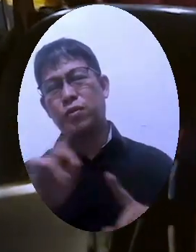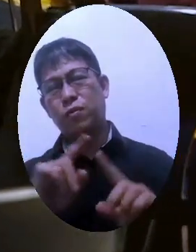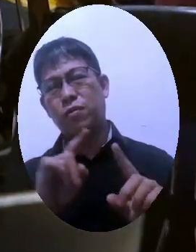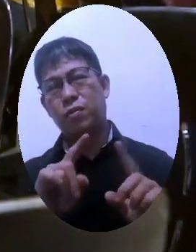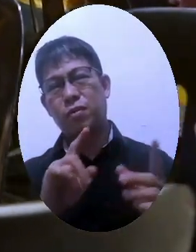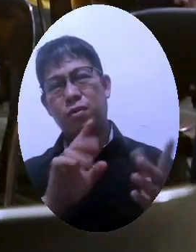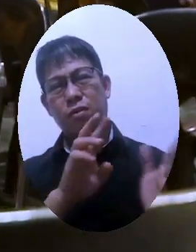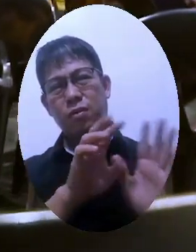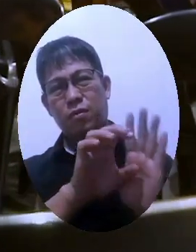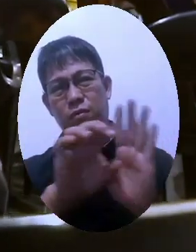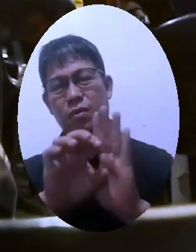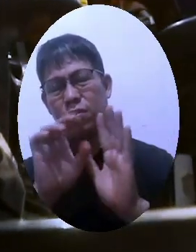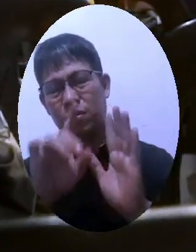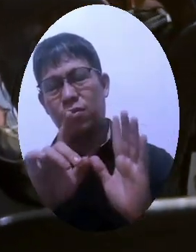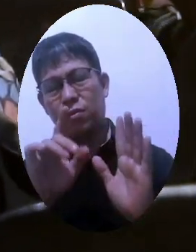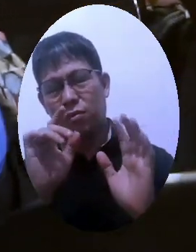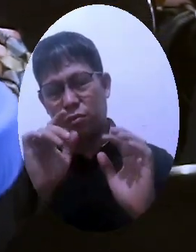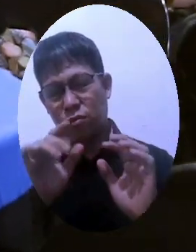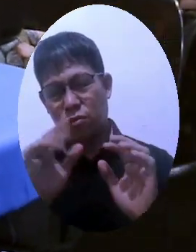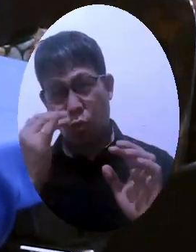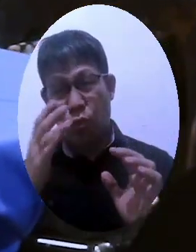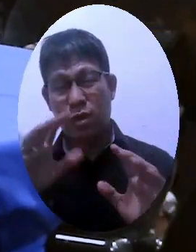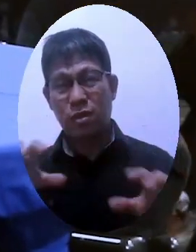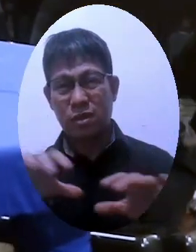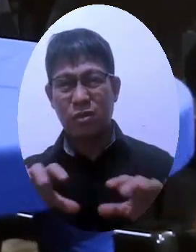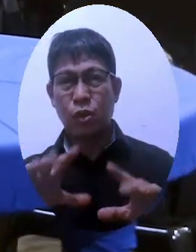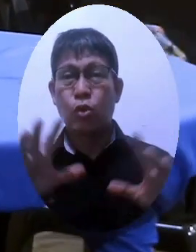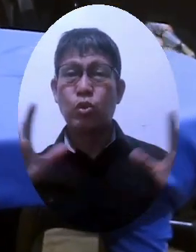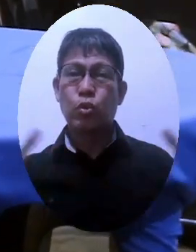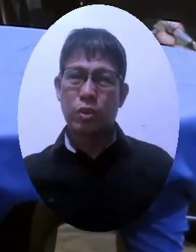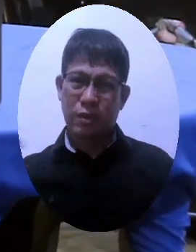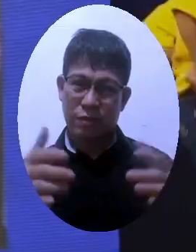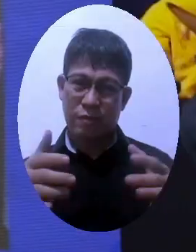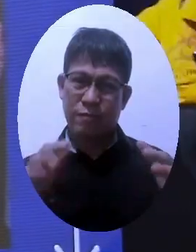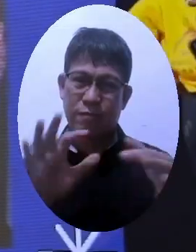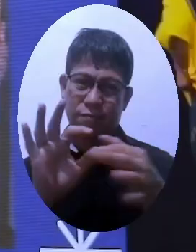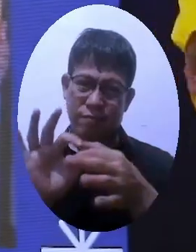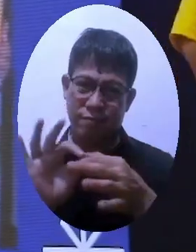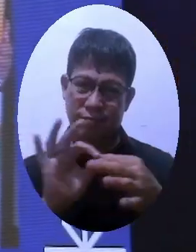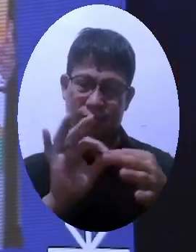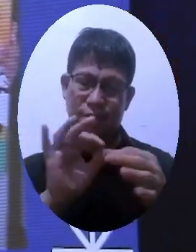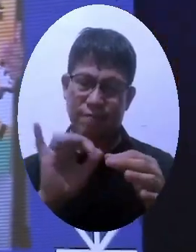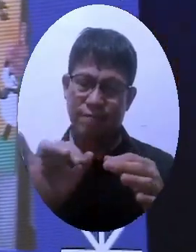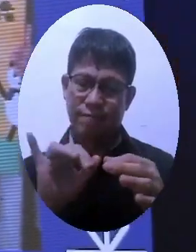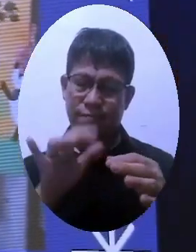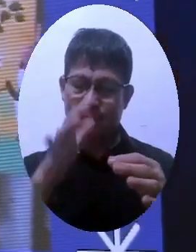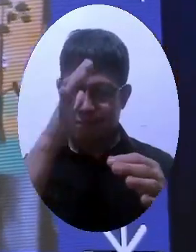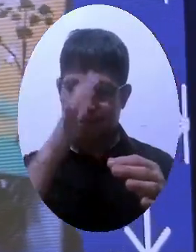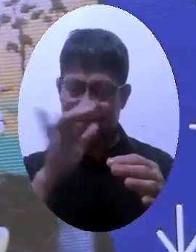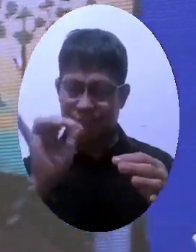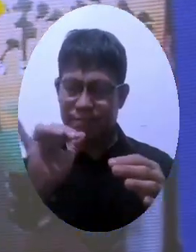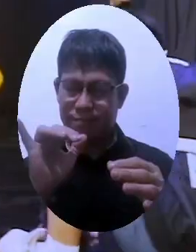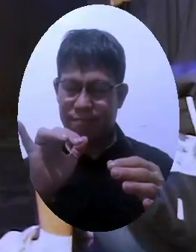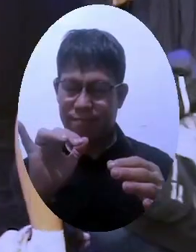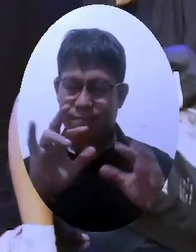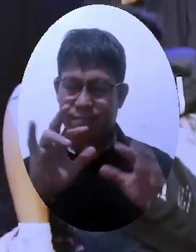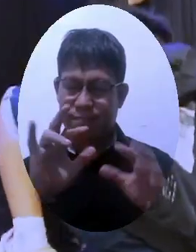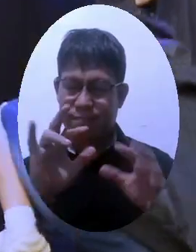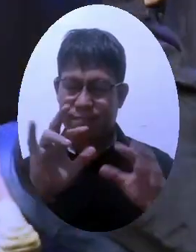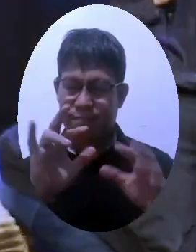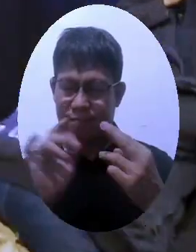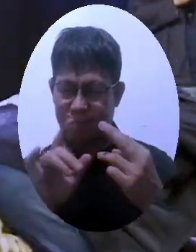etc. Yan ay ginagawa natin para magkaroon ng bonding ang ating mga magulang,